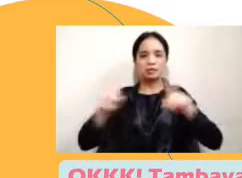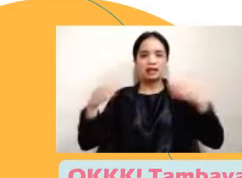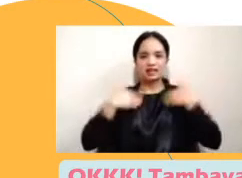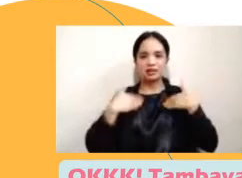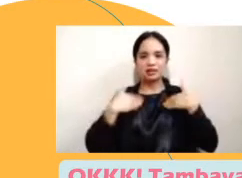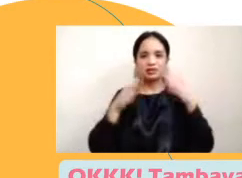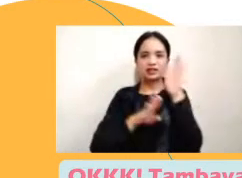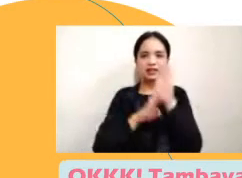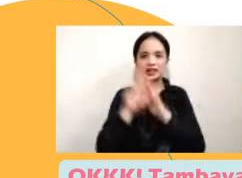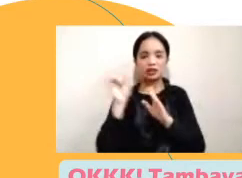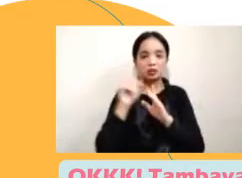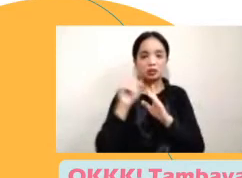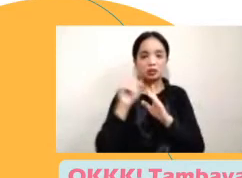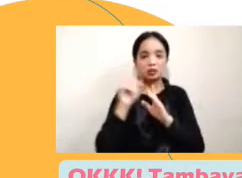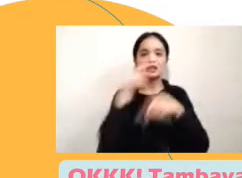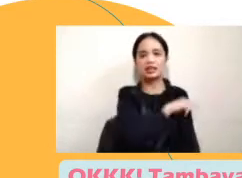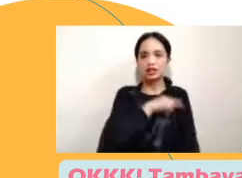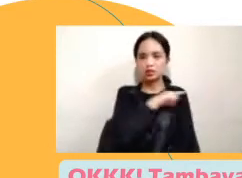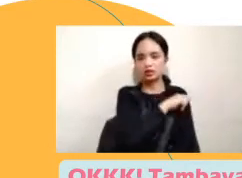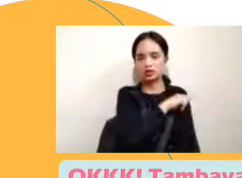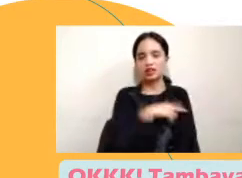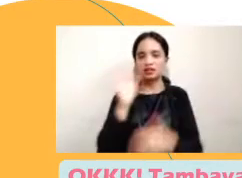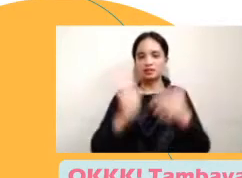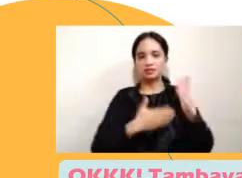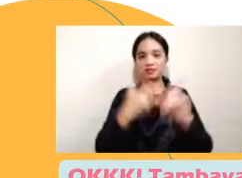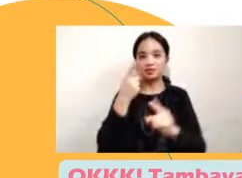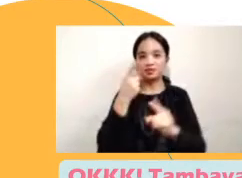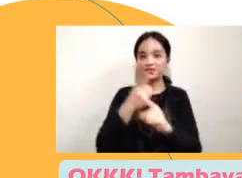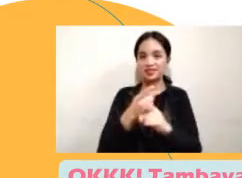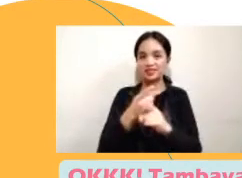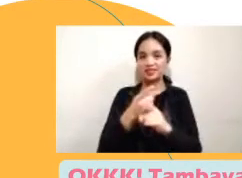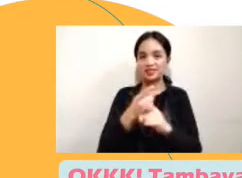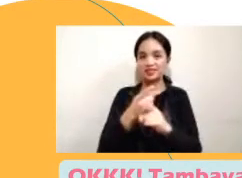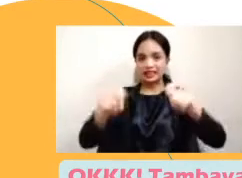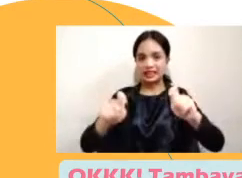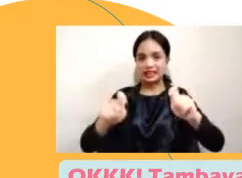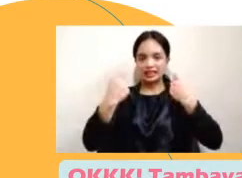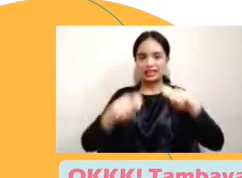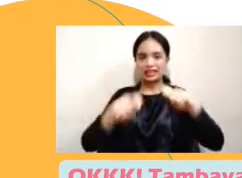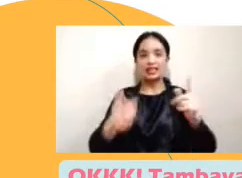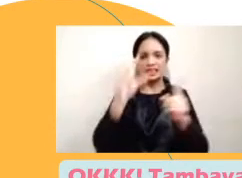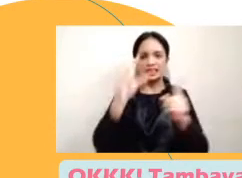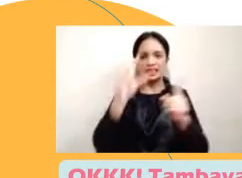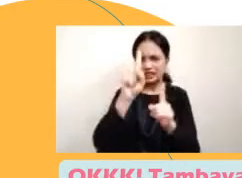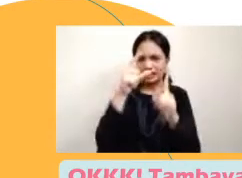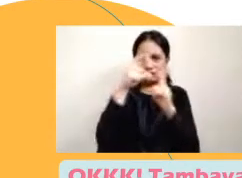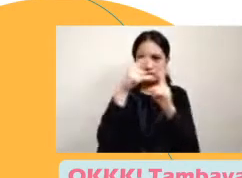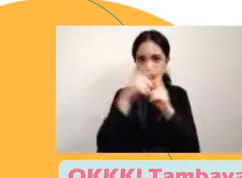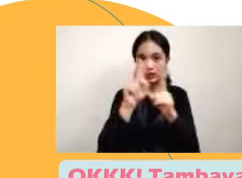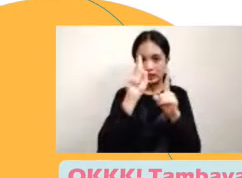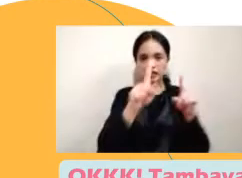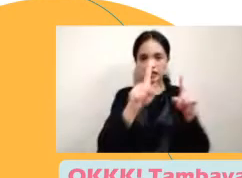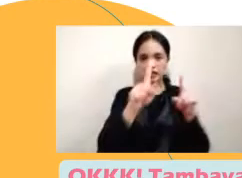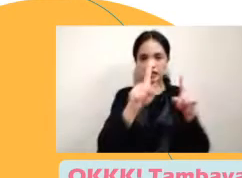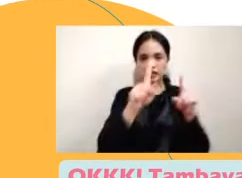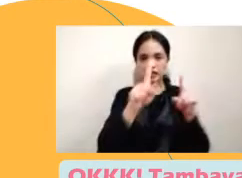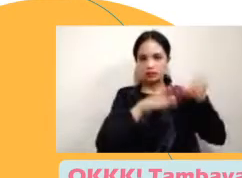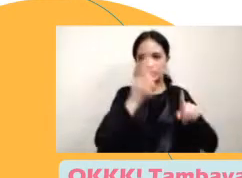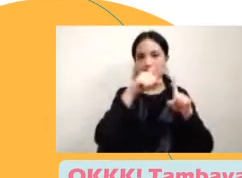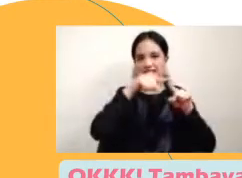siya ng natural melody. Diba? So, salita, try nyo lang yan. Isang salita, isang note, isang beat. Pero na dami